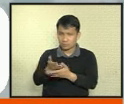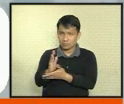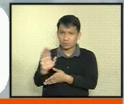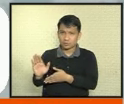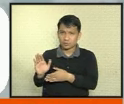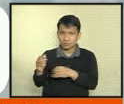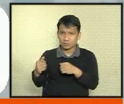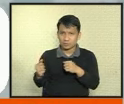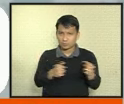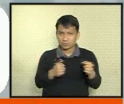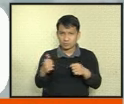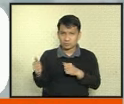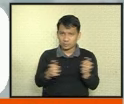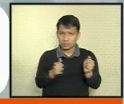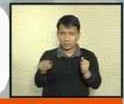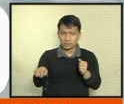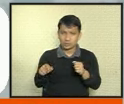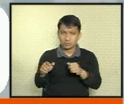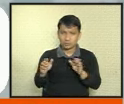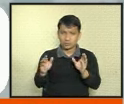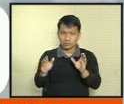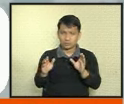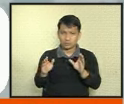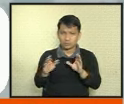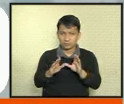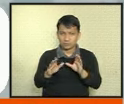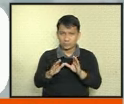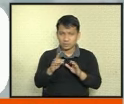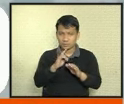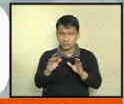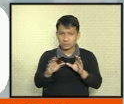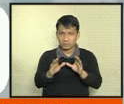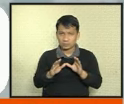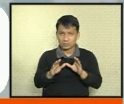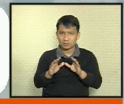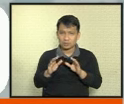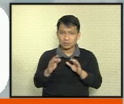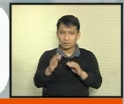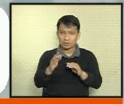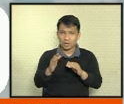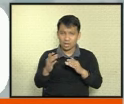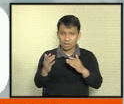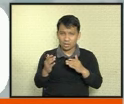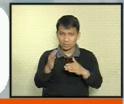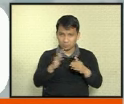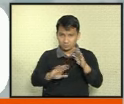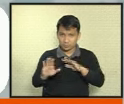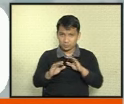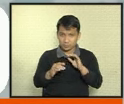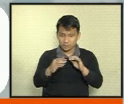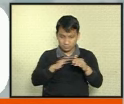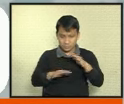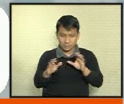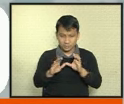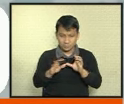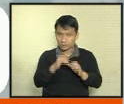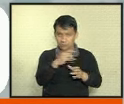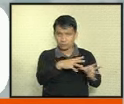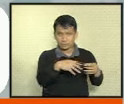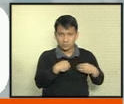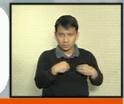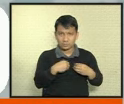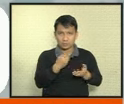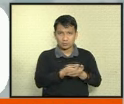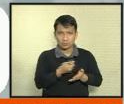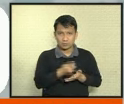na mag-ayos po ng mga birth certificate at mga passport. Hindi po ako ang nag-ayos. Hindi po ako nag-ayos. Maski na sir, sana sir, hindi nyo tinanggap yung pera. Alin